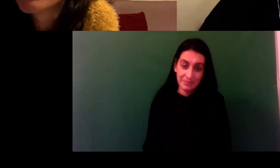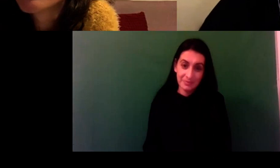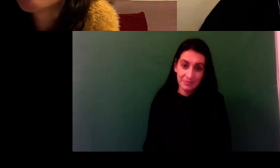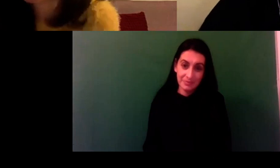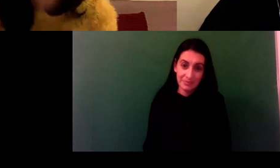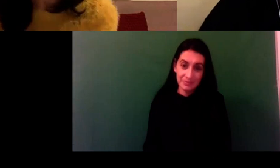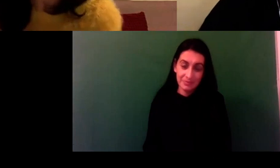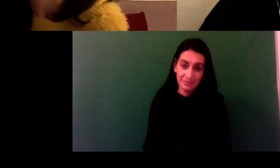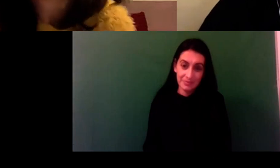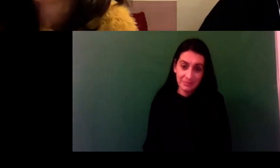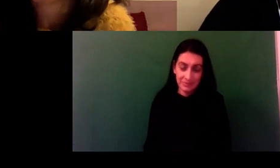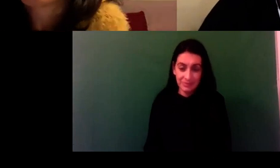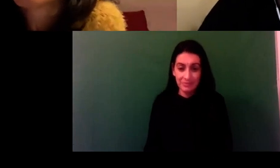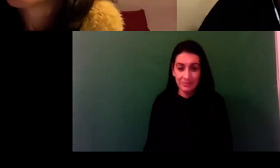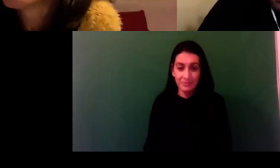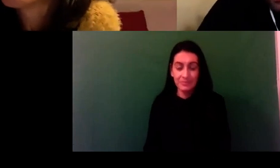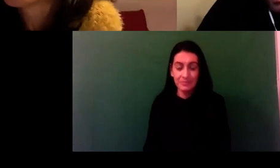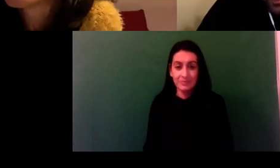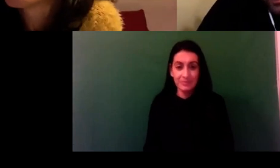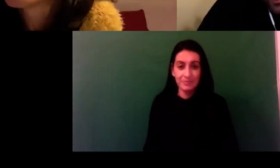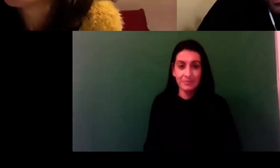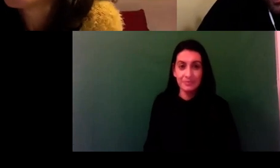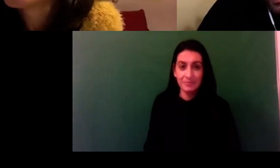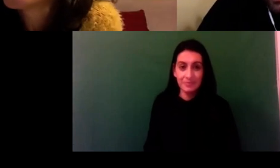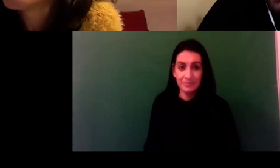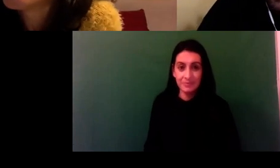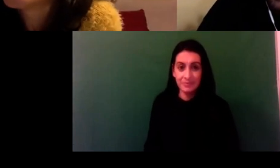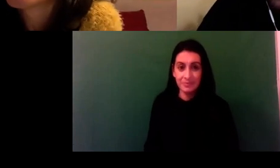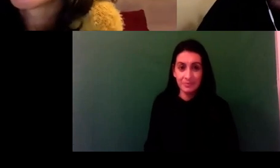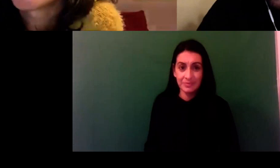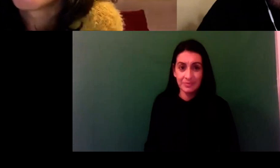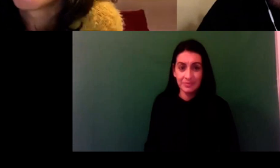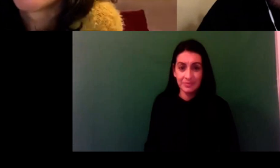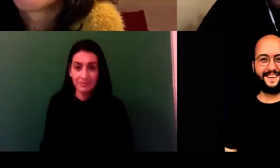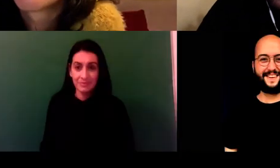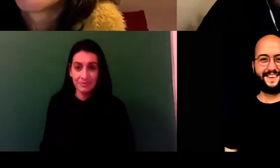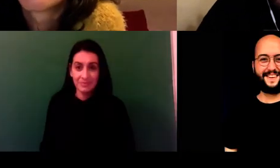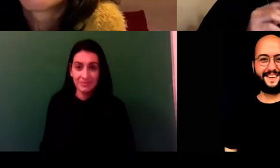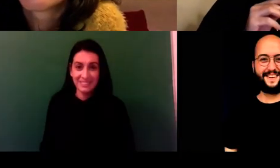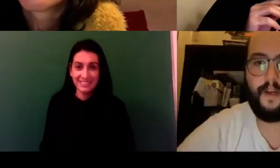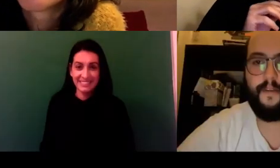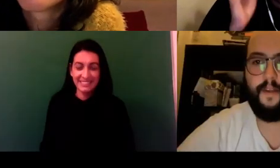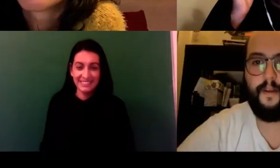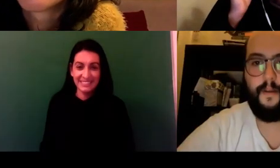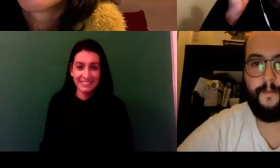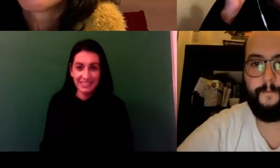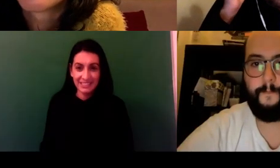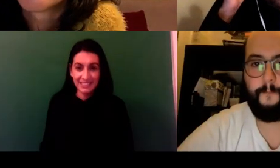Yanlış mı aktarıldı bize? El kaldırmış. El kaldırdı ve sonra ayrıldı mı acaba? Şu an içeride